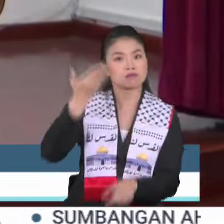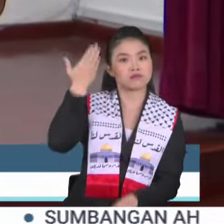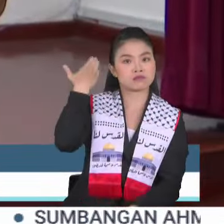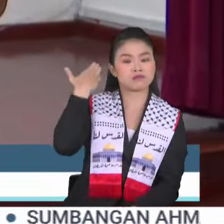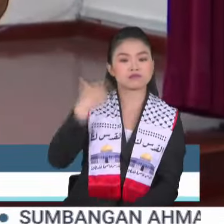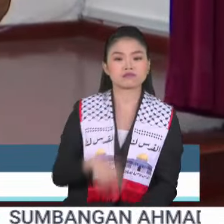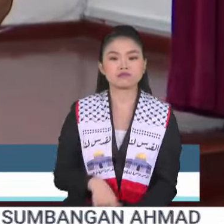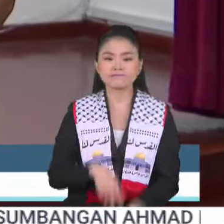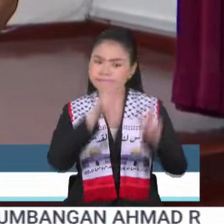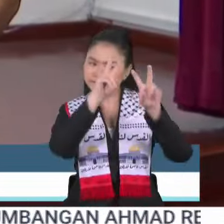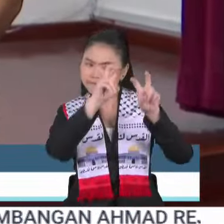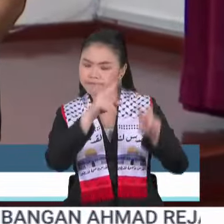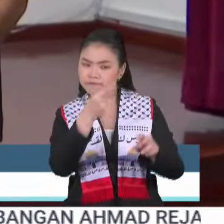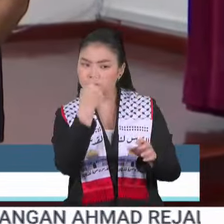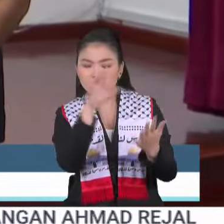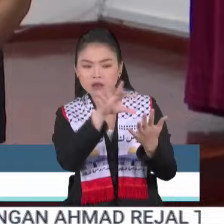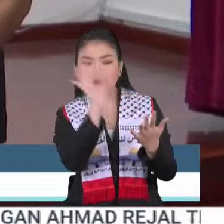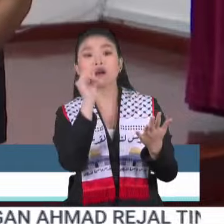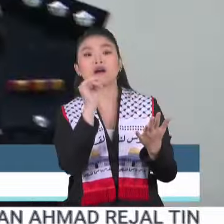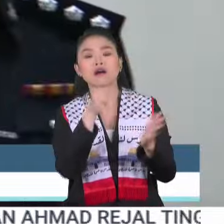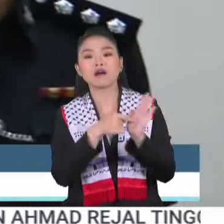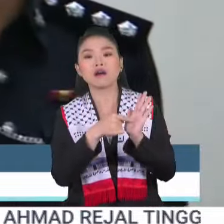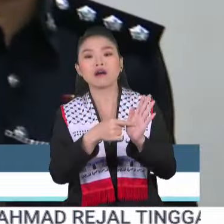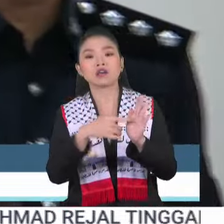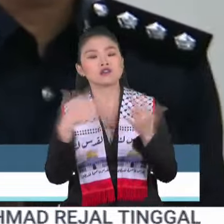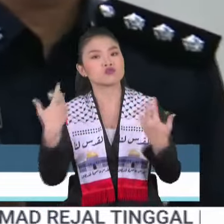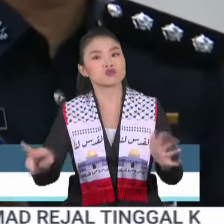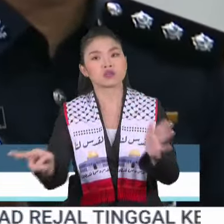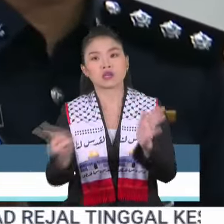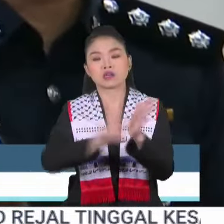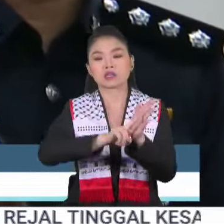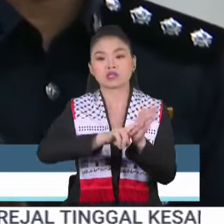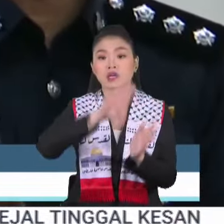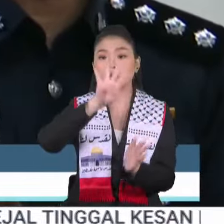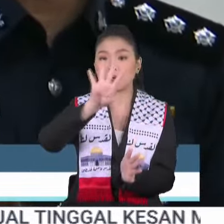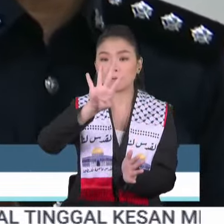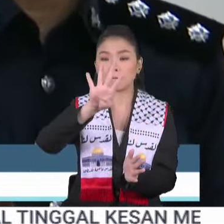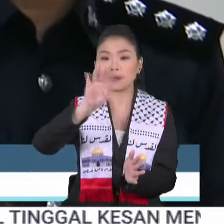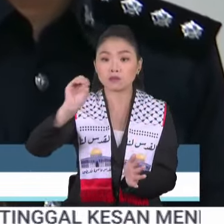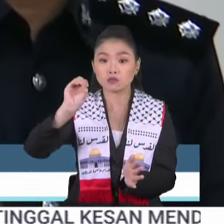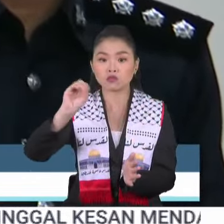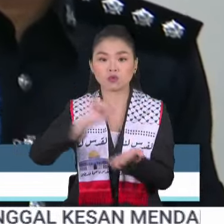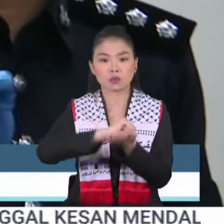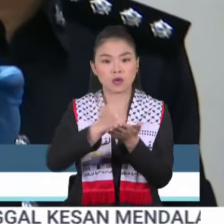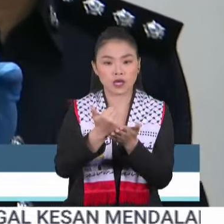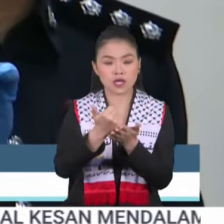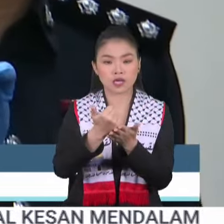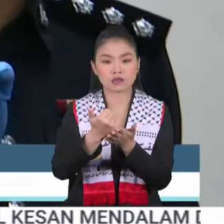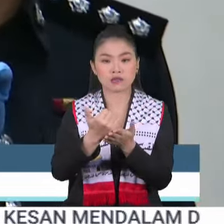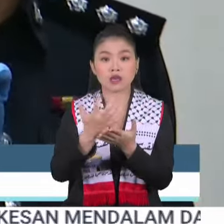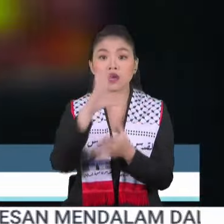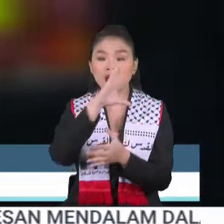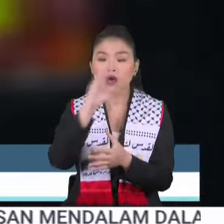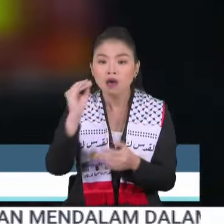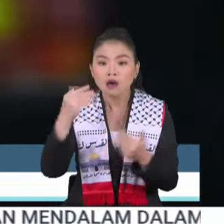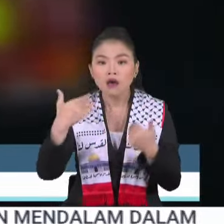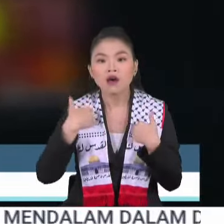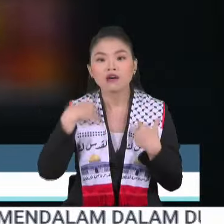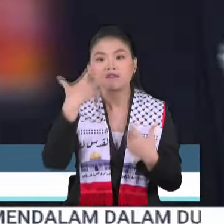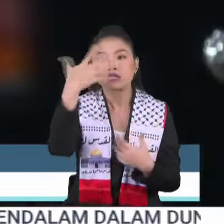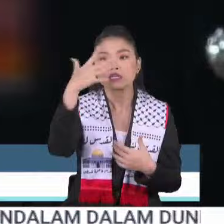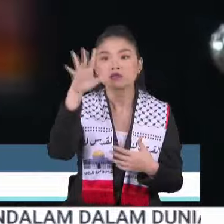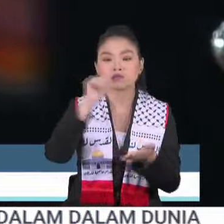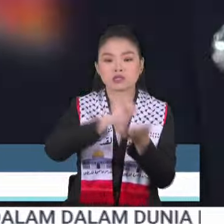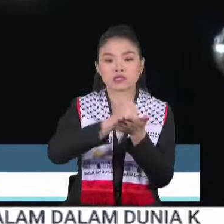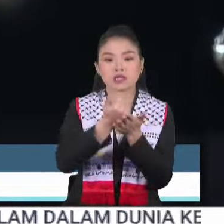Hasil siasatan mendapati pegawai bank berkenaan telah mendaftar 40 akaun dengan 5 daripadanya dipercayai terlibat dalam 15 kes penipuan dalam